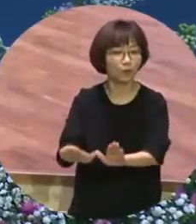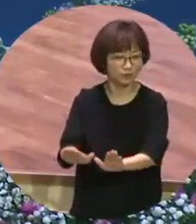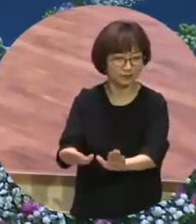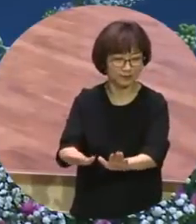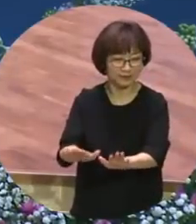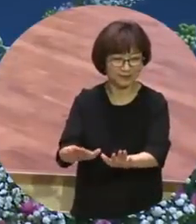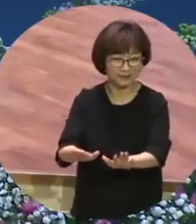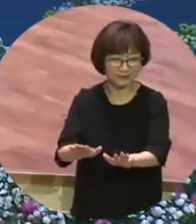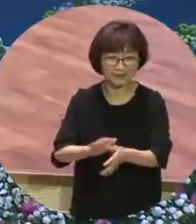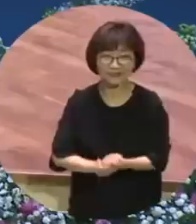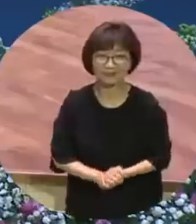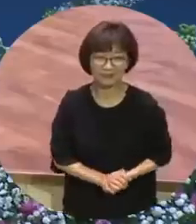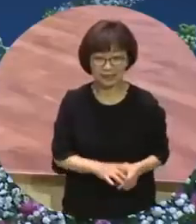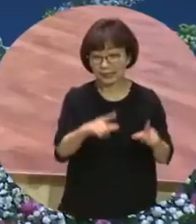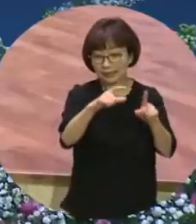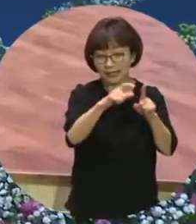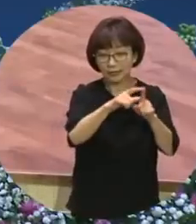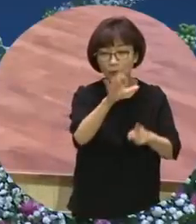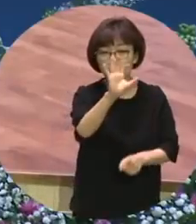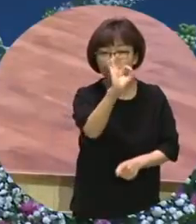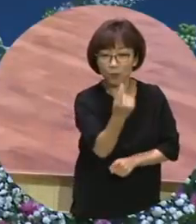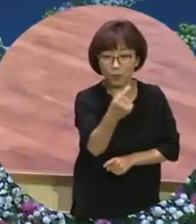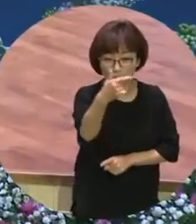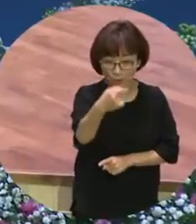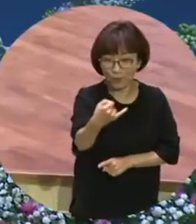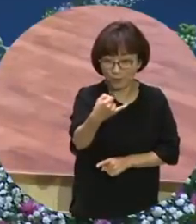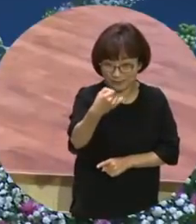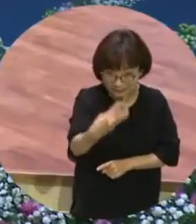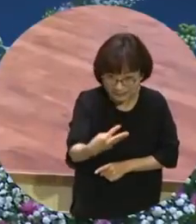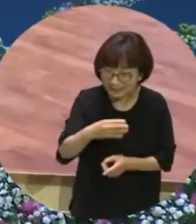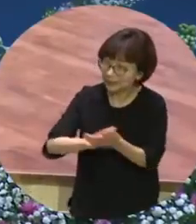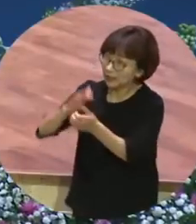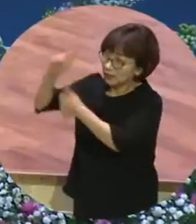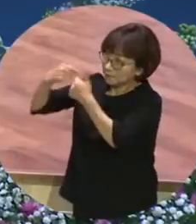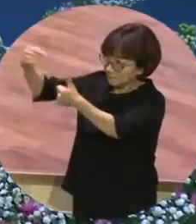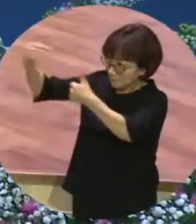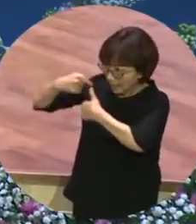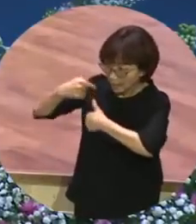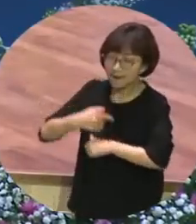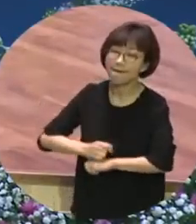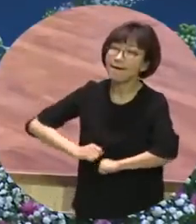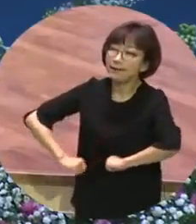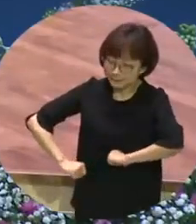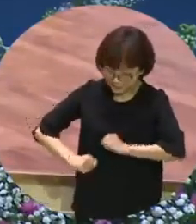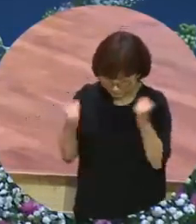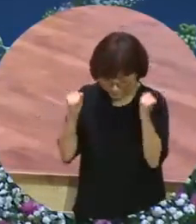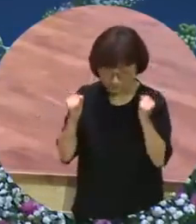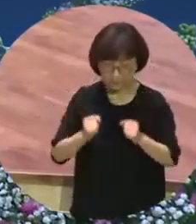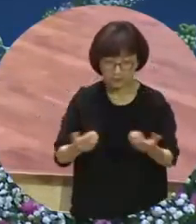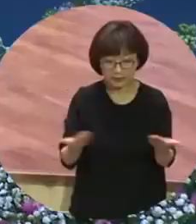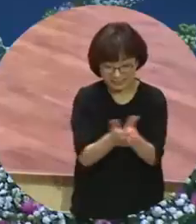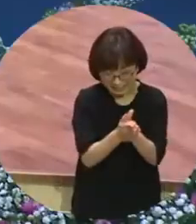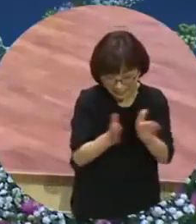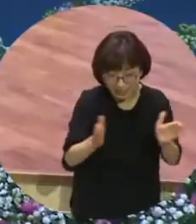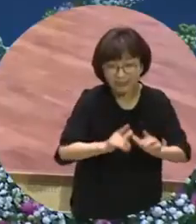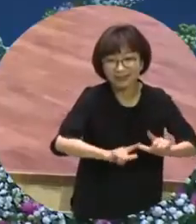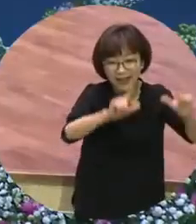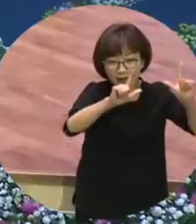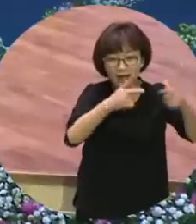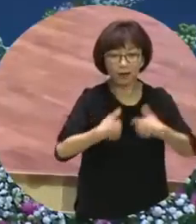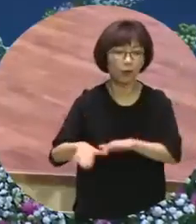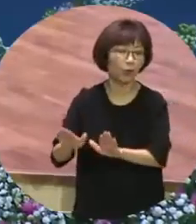하나님의 일을 시작한 그 날, 직분을 본격적으로 시작하는 그 날,